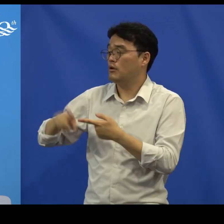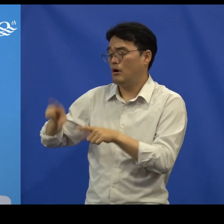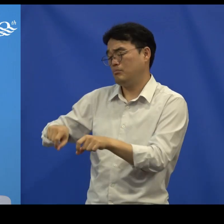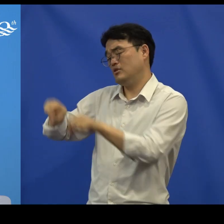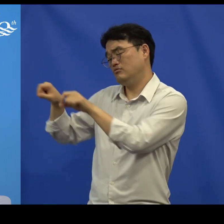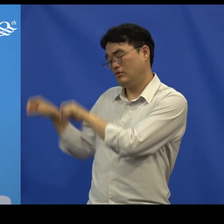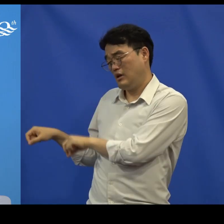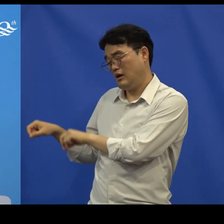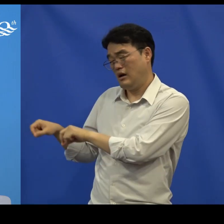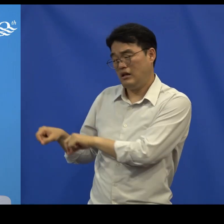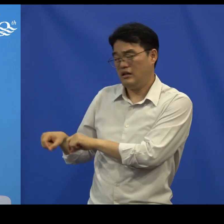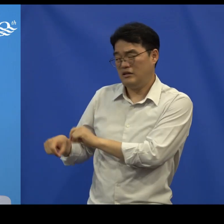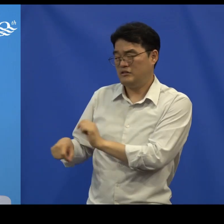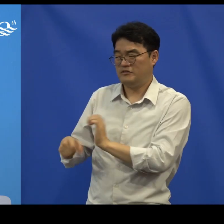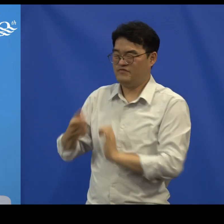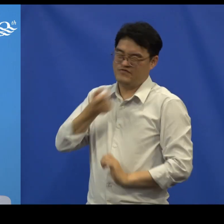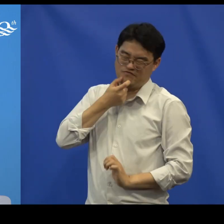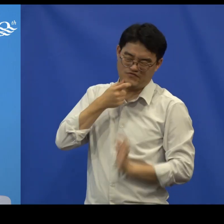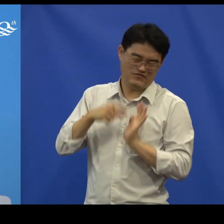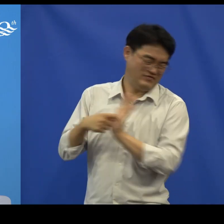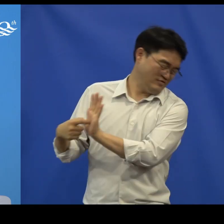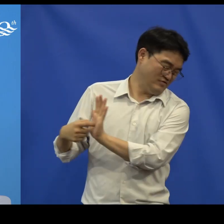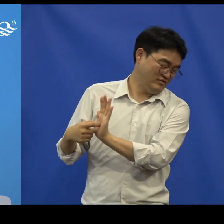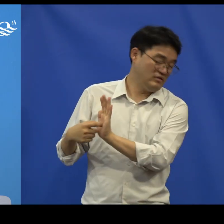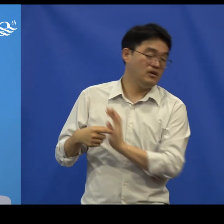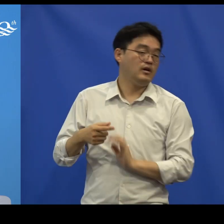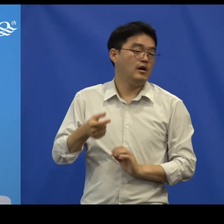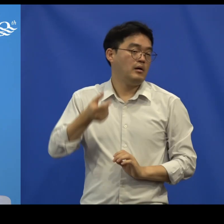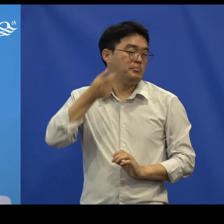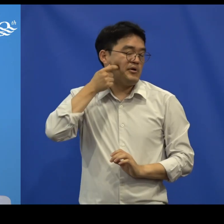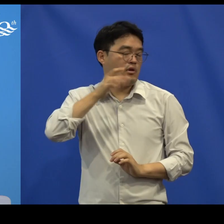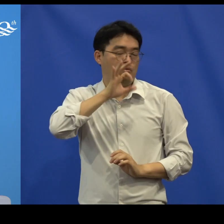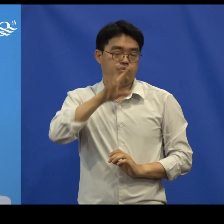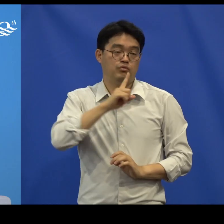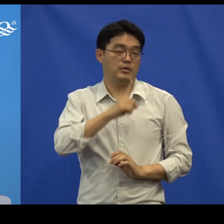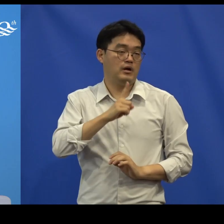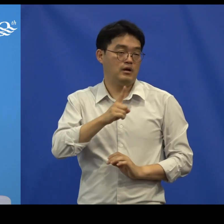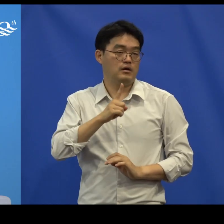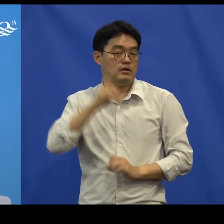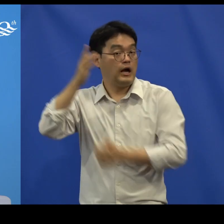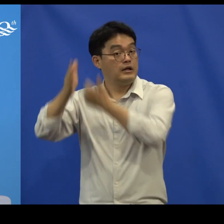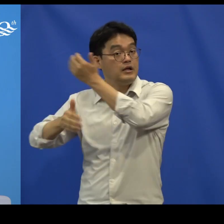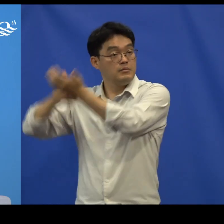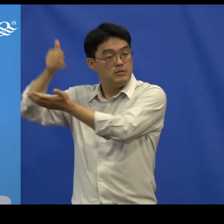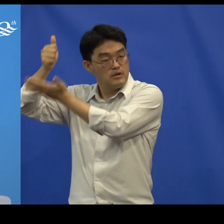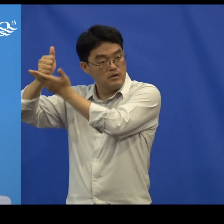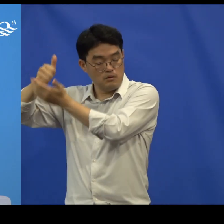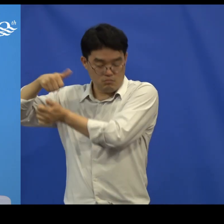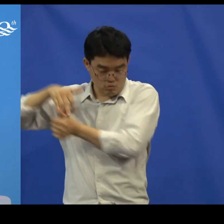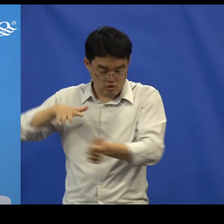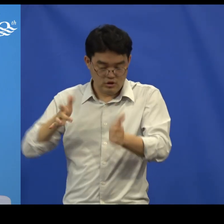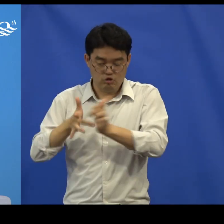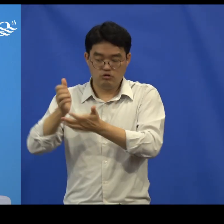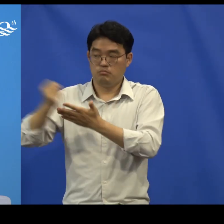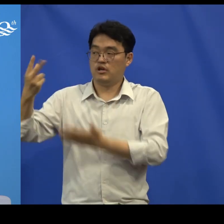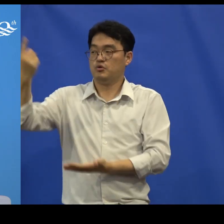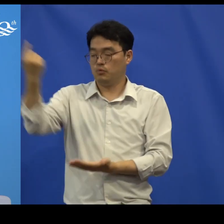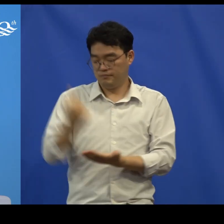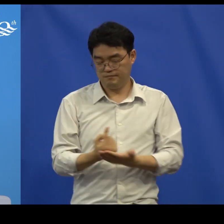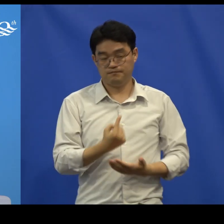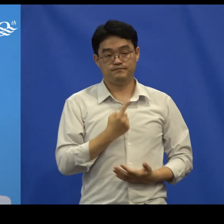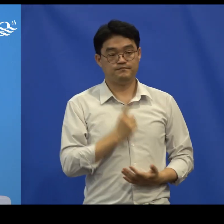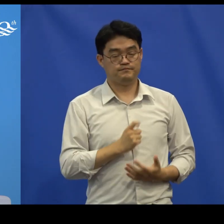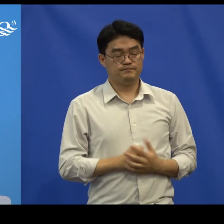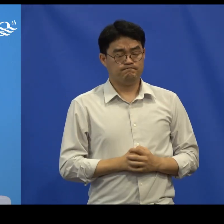편에서 일방적으로 행하시는 일이다. 그게 속히의 의미 안에 들어있어요. 또 네 번째, 속히 오신다고 할